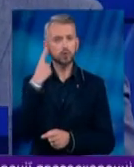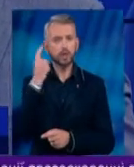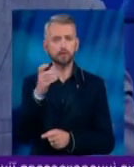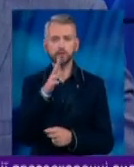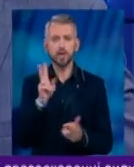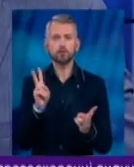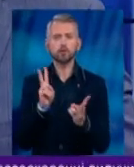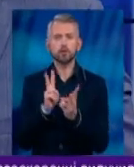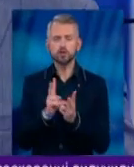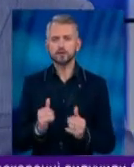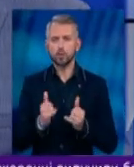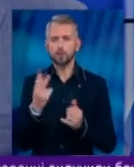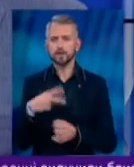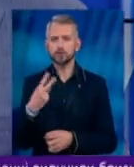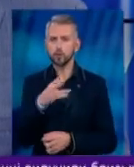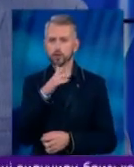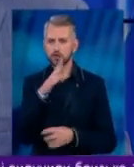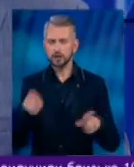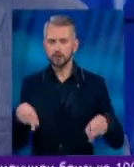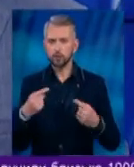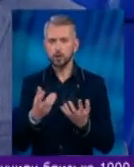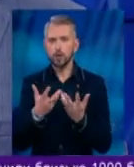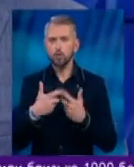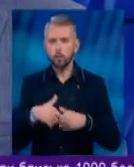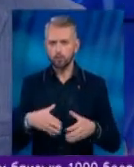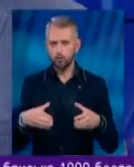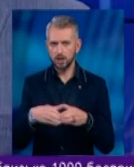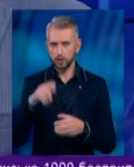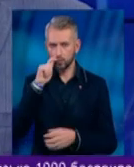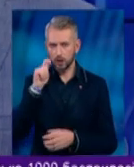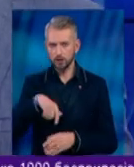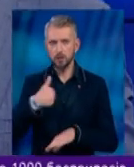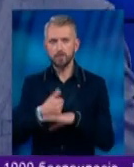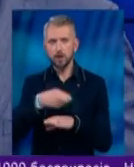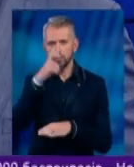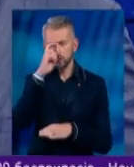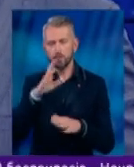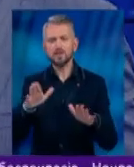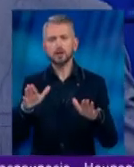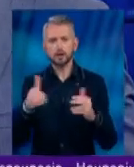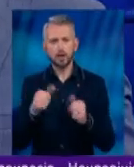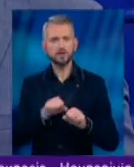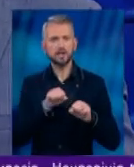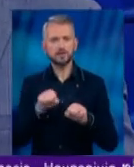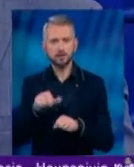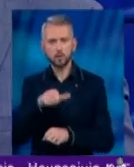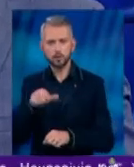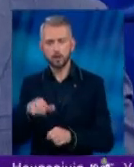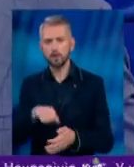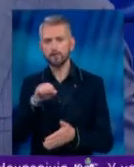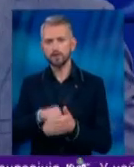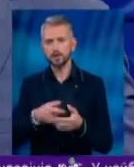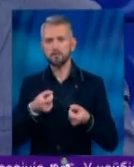на зустрічі з нагоди 22-ї річниці створення Рахункової палати України. Глава держави закликав захистити людей від